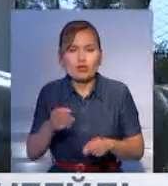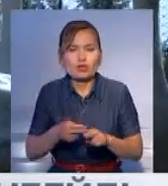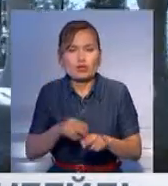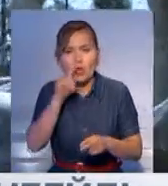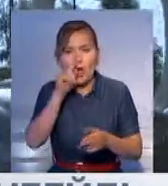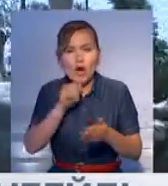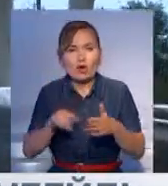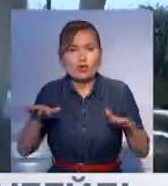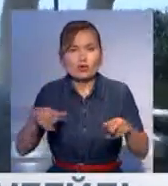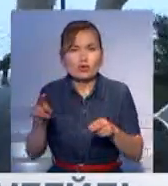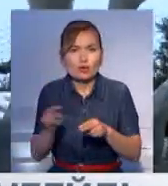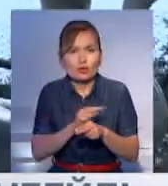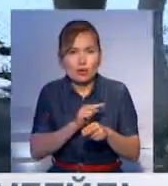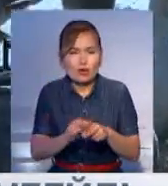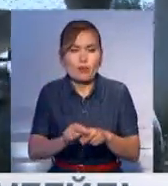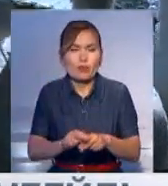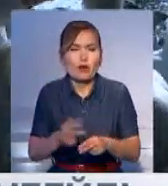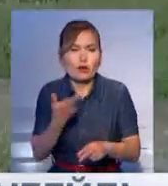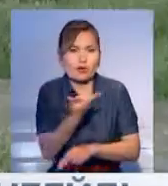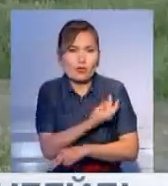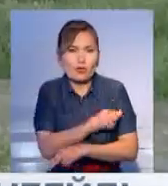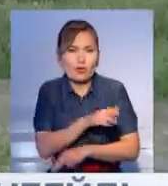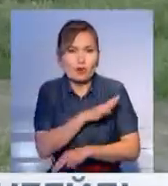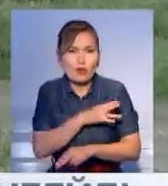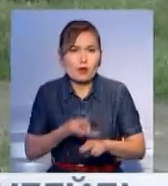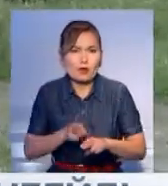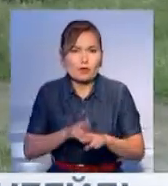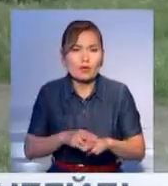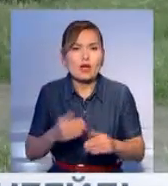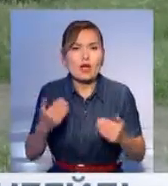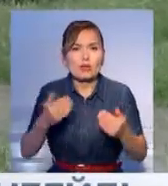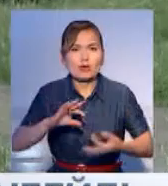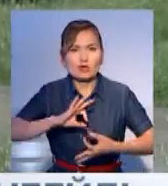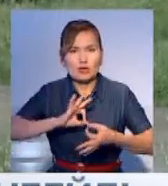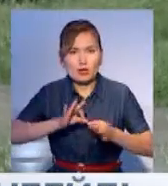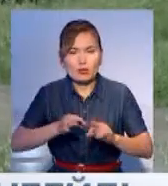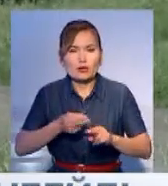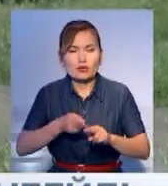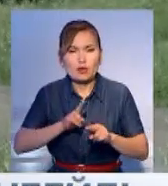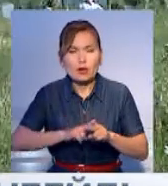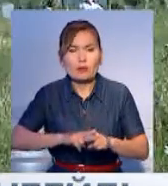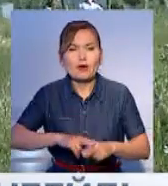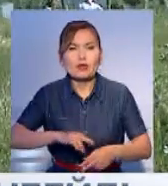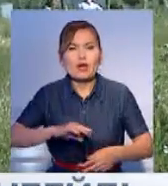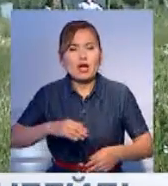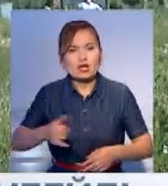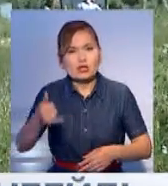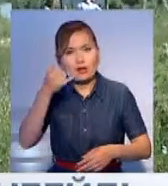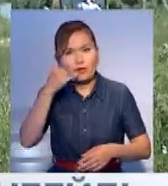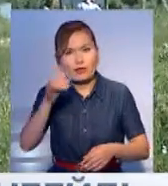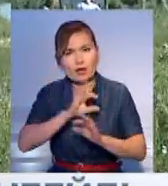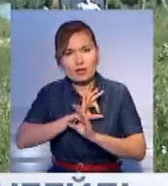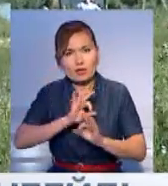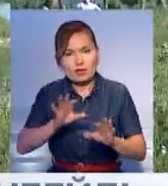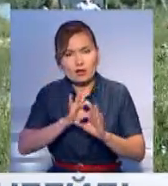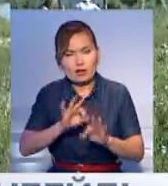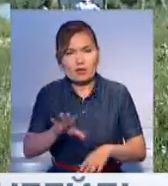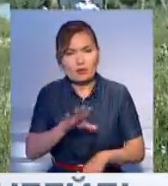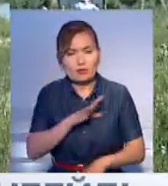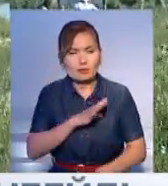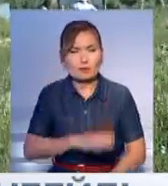Ал Ньюкасл ауруының өзге аймақтарға таралып кетпесіне кім кепіл? Бұл туралы мән-жайды жауапты маман телефон арқылы жеткізді. Тыңдап